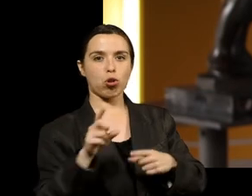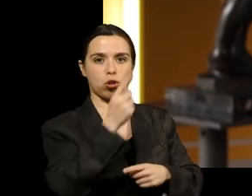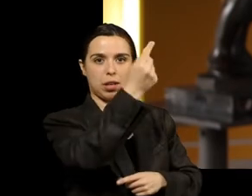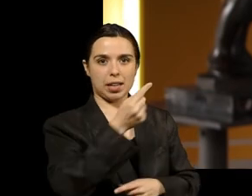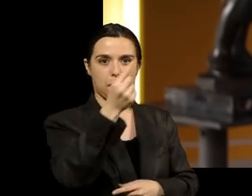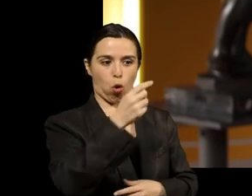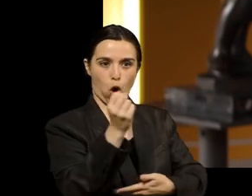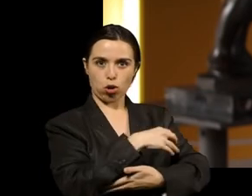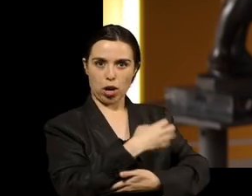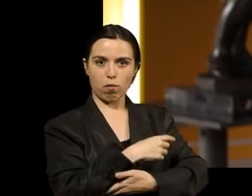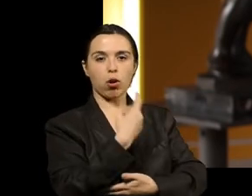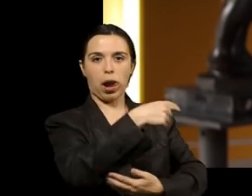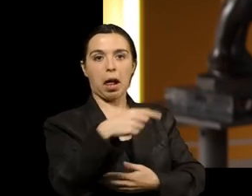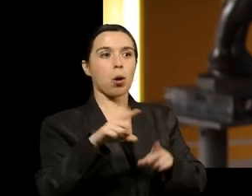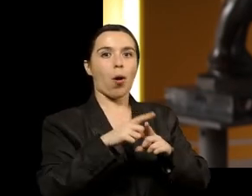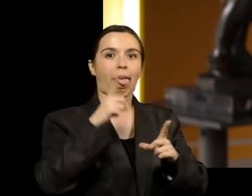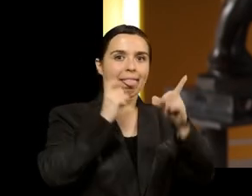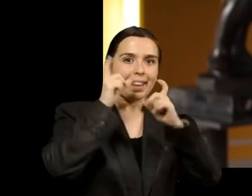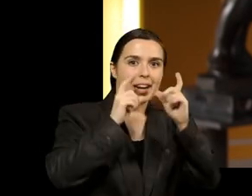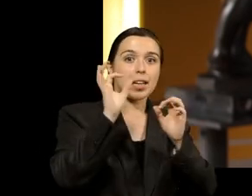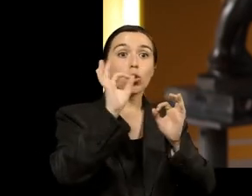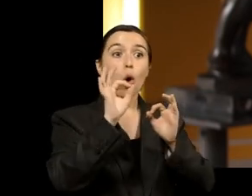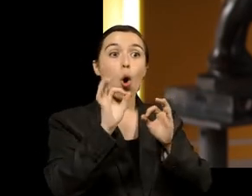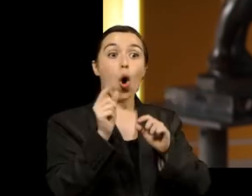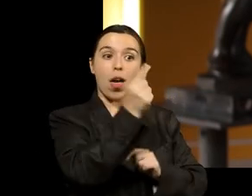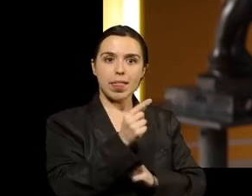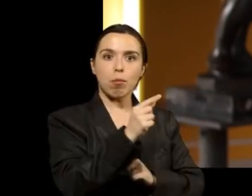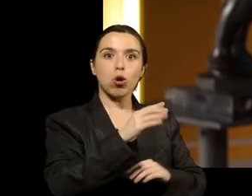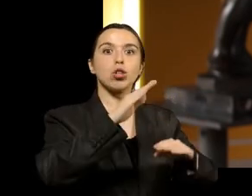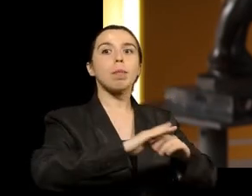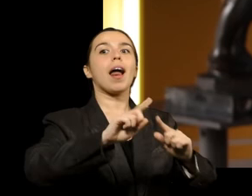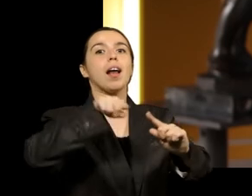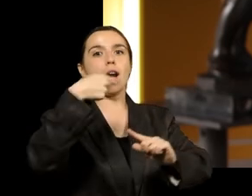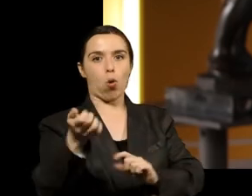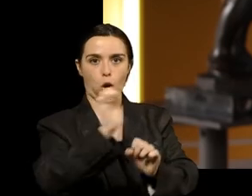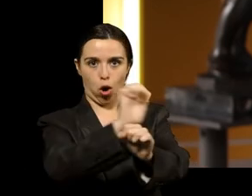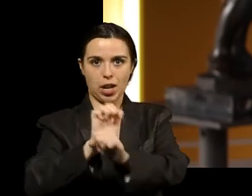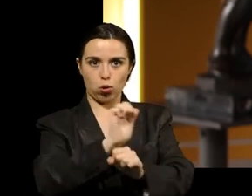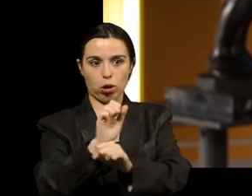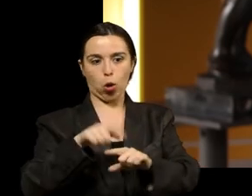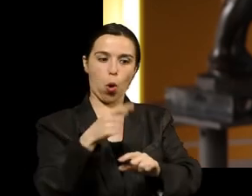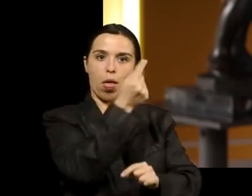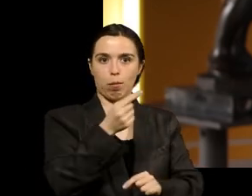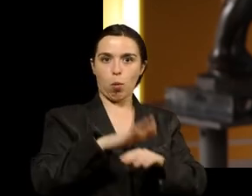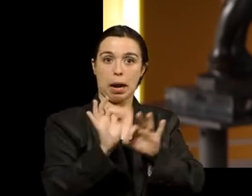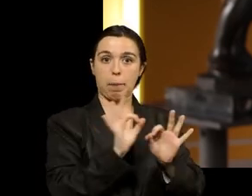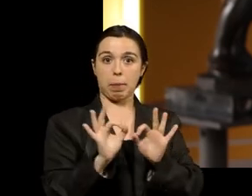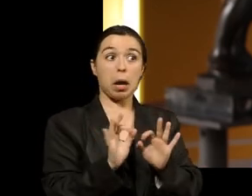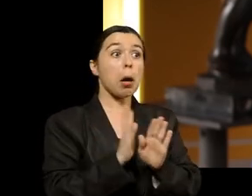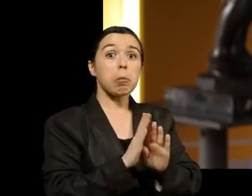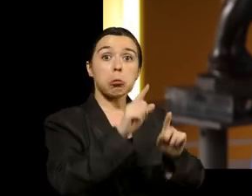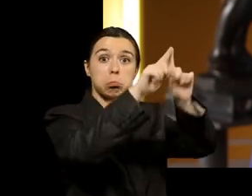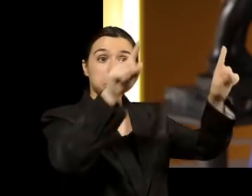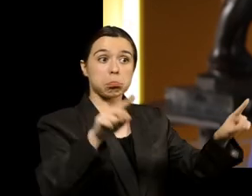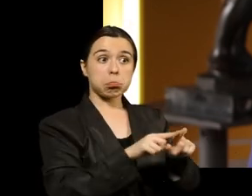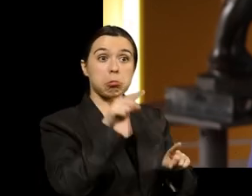la col·lecció són caricatures o dibuixos que són preparatoris, estudis preparatoris per posteriors escultures. En aquest cas sembla que la finalitat